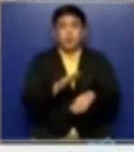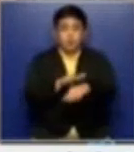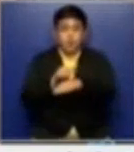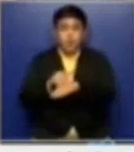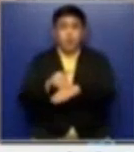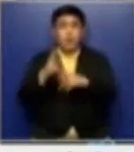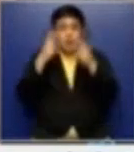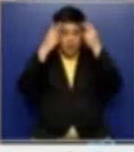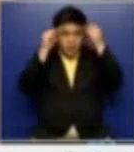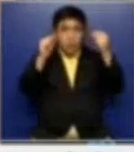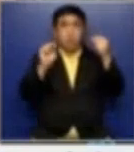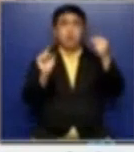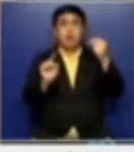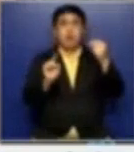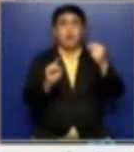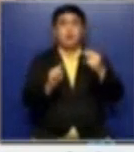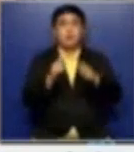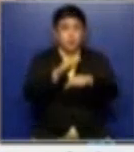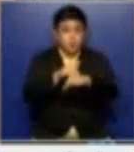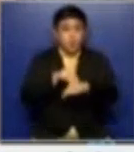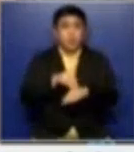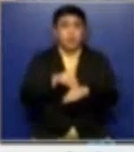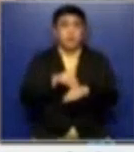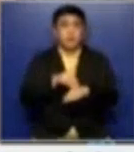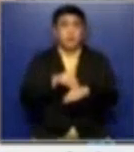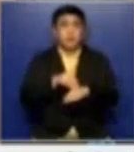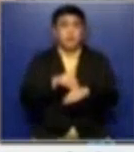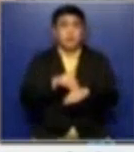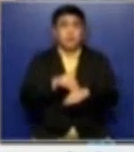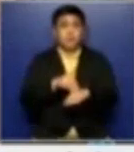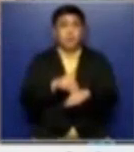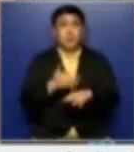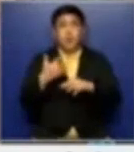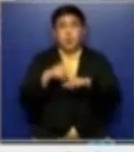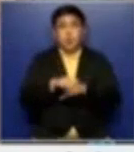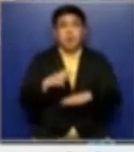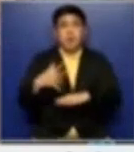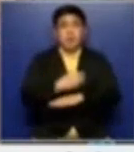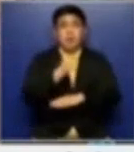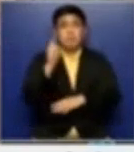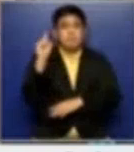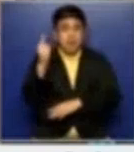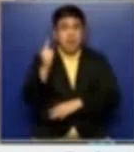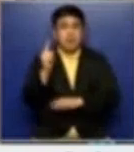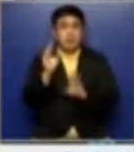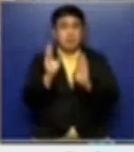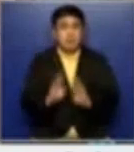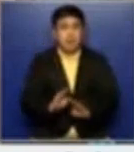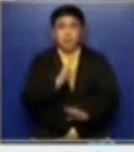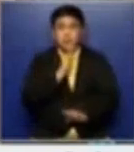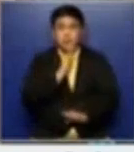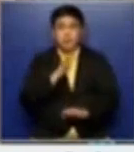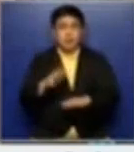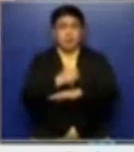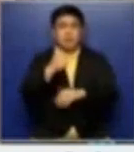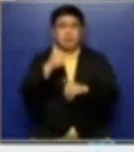กชวนท่านครับเรามาเข้าสู่การเมืองแบบใหม่ถ้าการเมืองยังเป็น